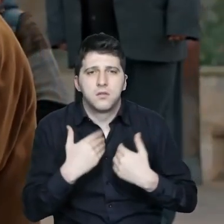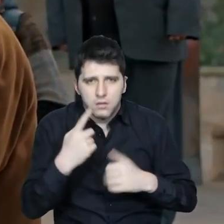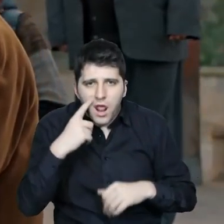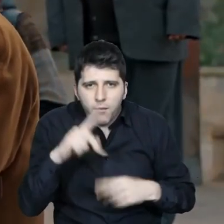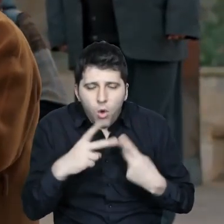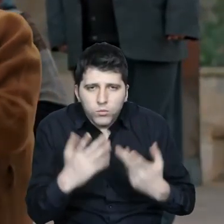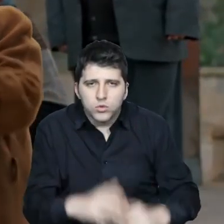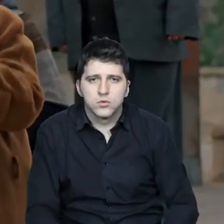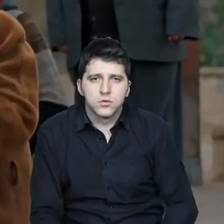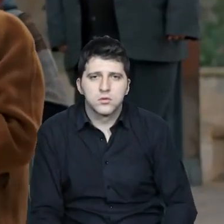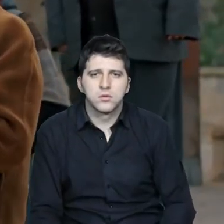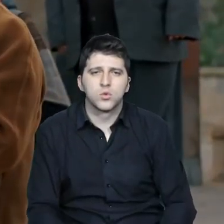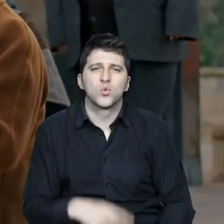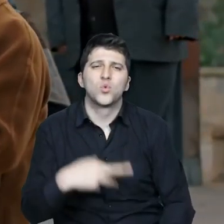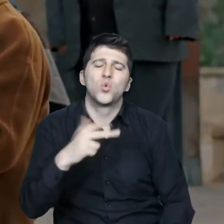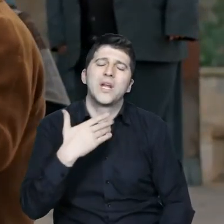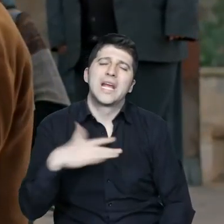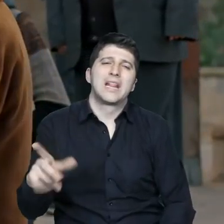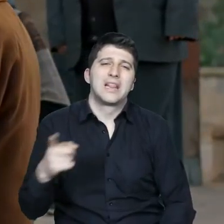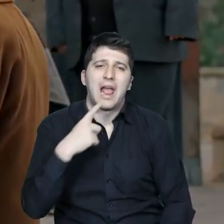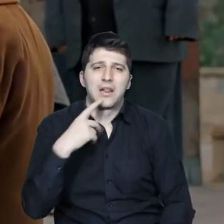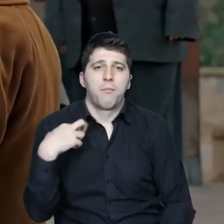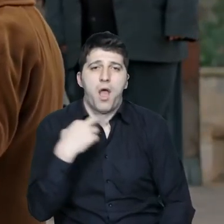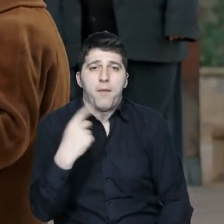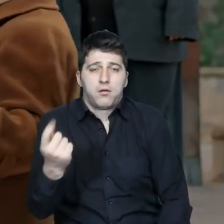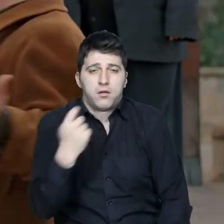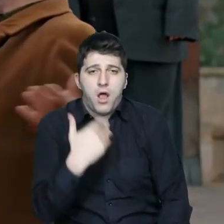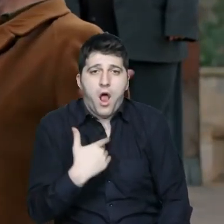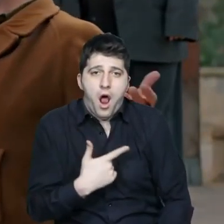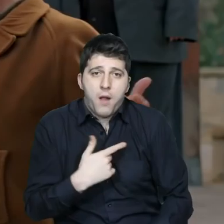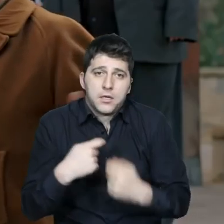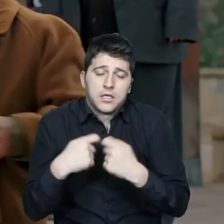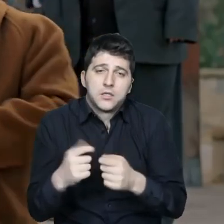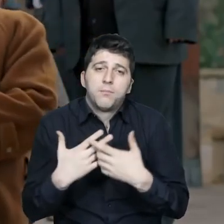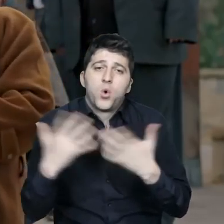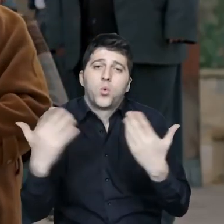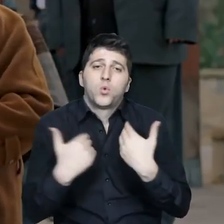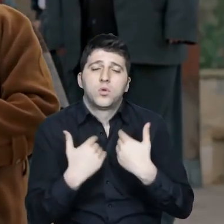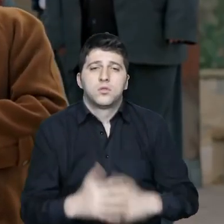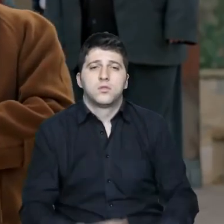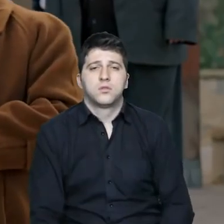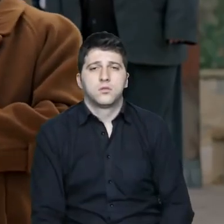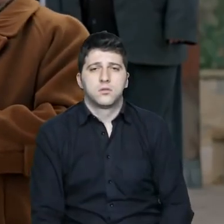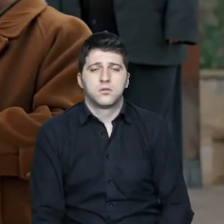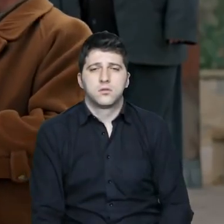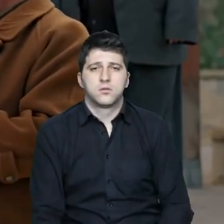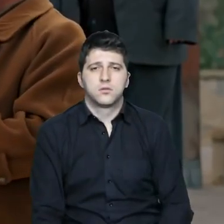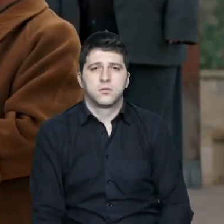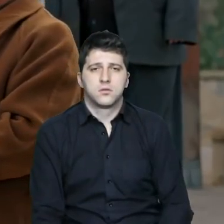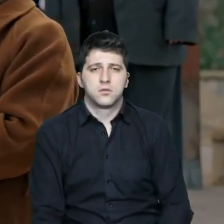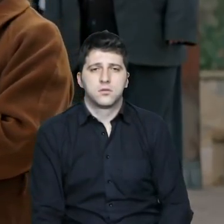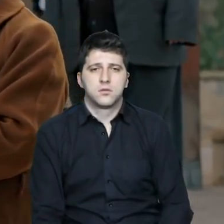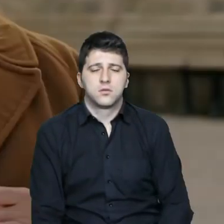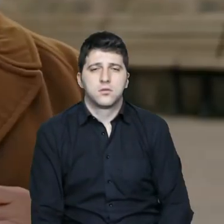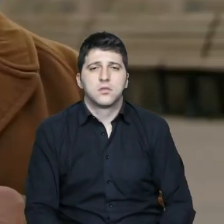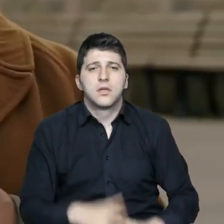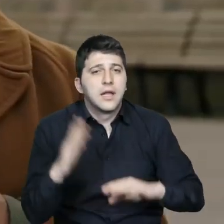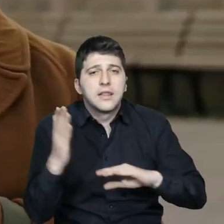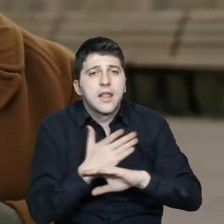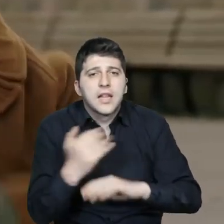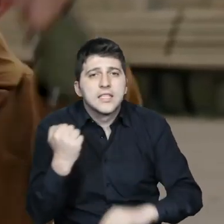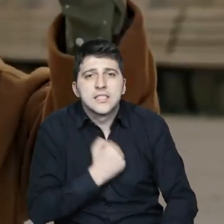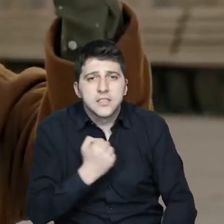inanabiliyor musunuz hocam? Yürü git dedi hazretim. Artık nasıl kalbini kırdıysak. Tesbih çekiyor. Niye kızgın